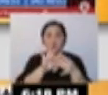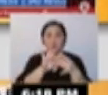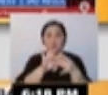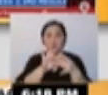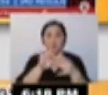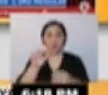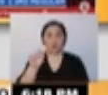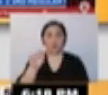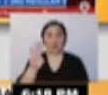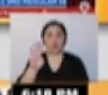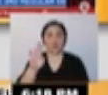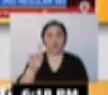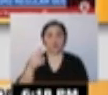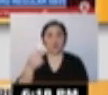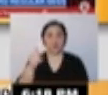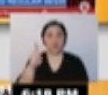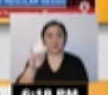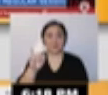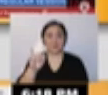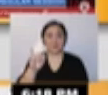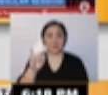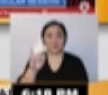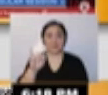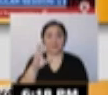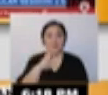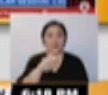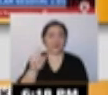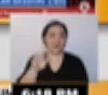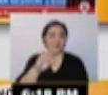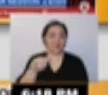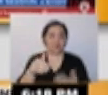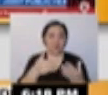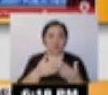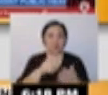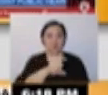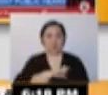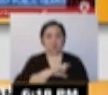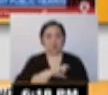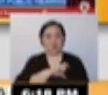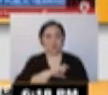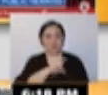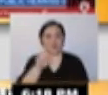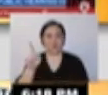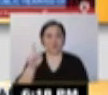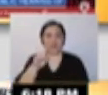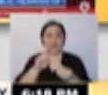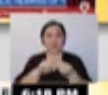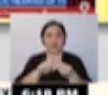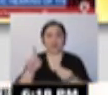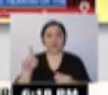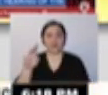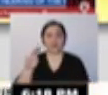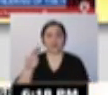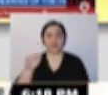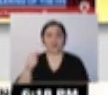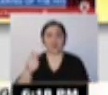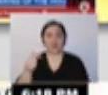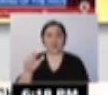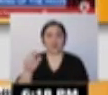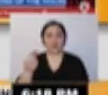at sa ating police attache na ka-assign doon na si Colonel Magaluna at yung